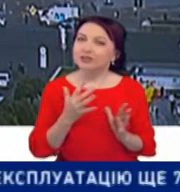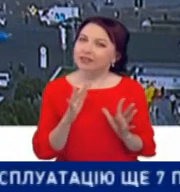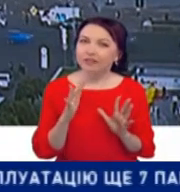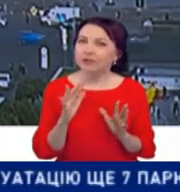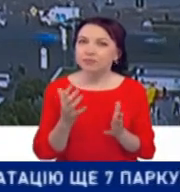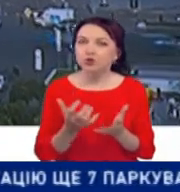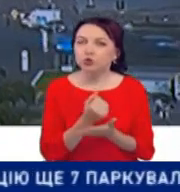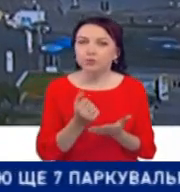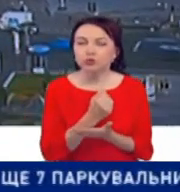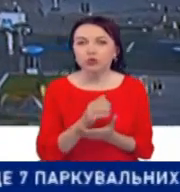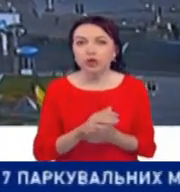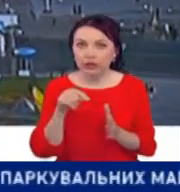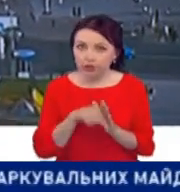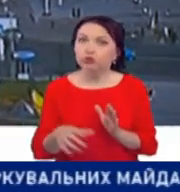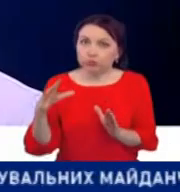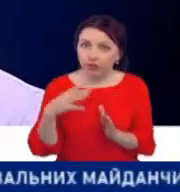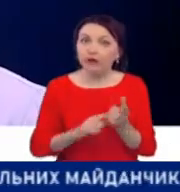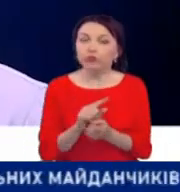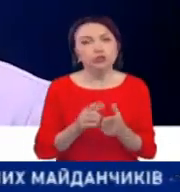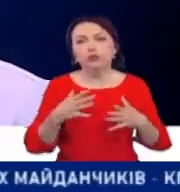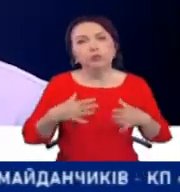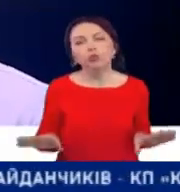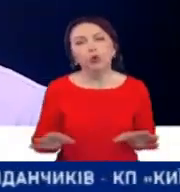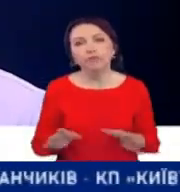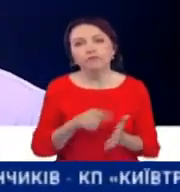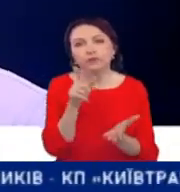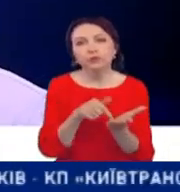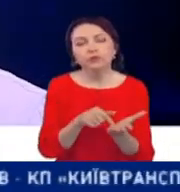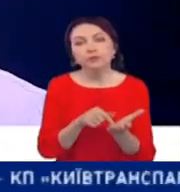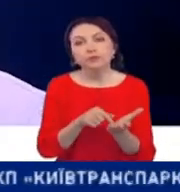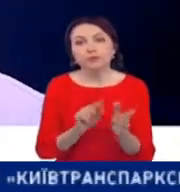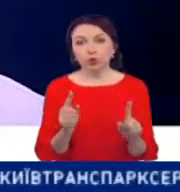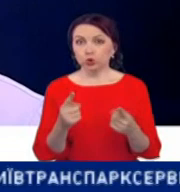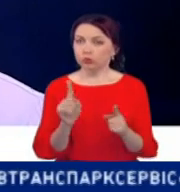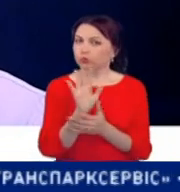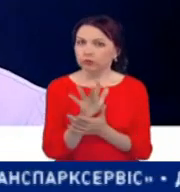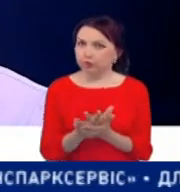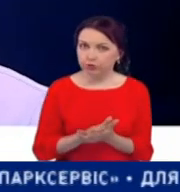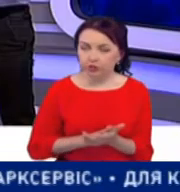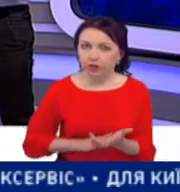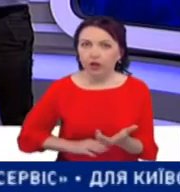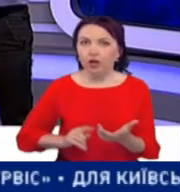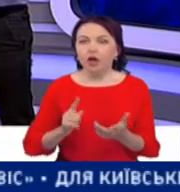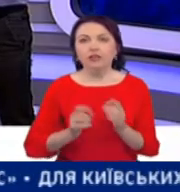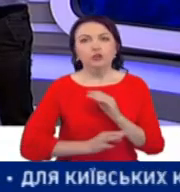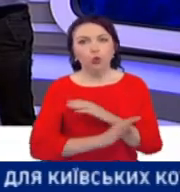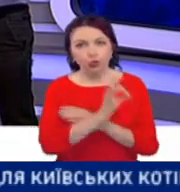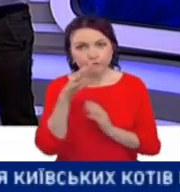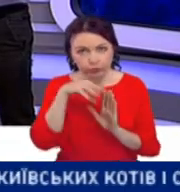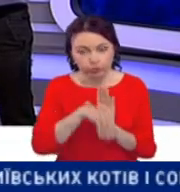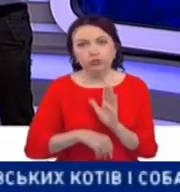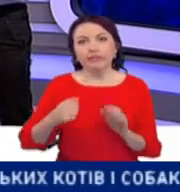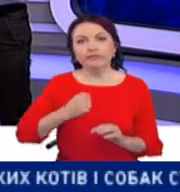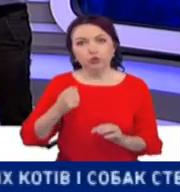успішну. Значить, вона була, ця реформа, чи її не було? І чому тоді, вибачте на слові, на Сході, в тому числі і